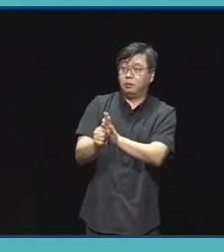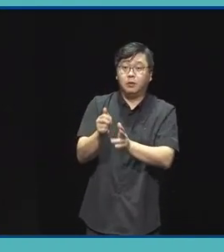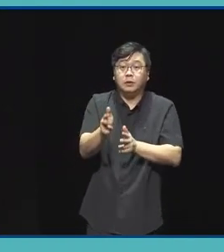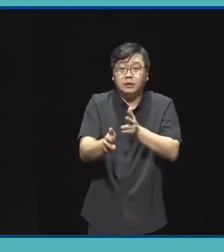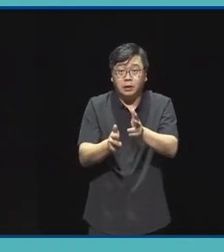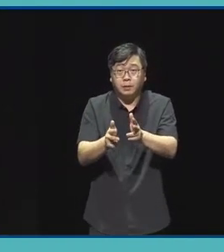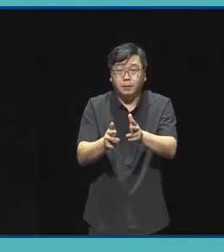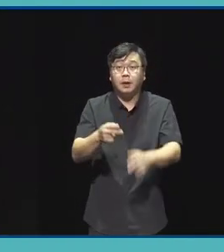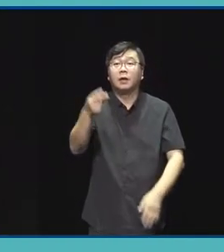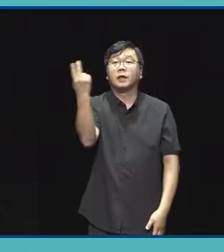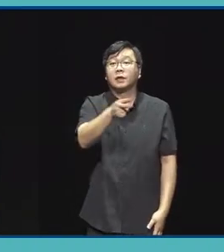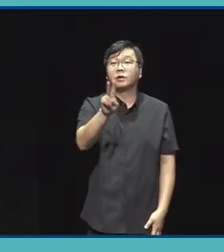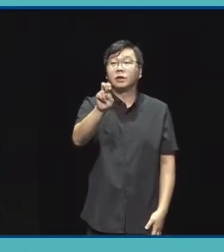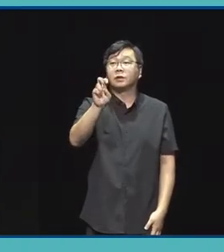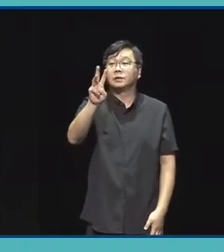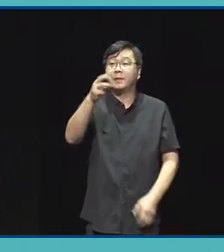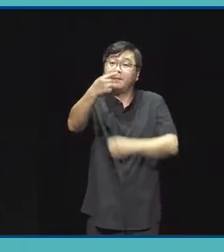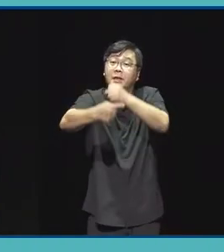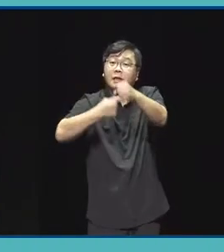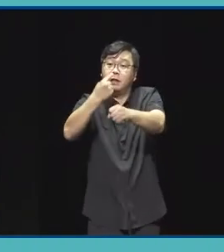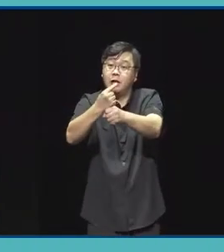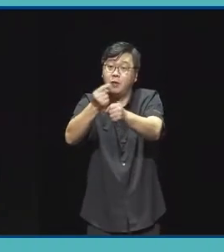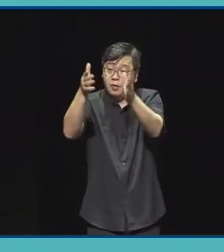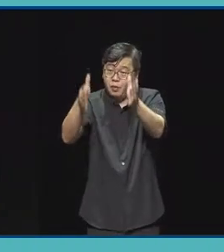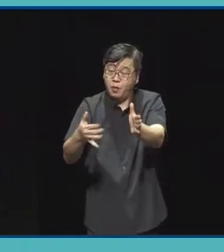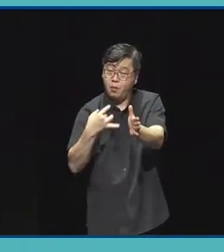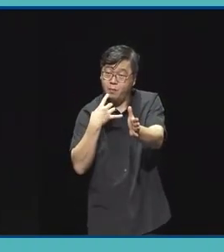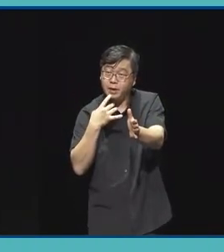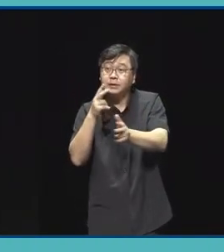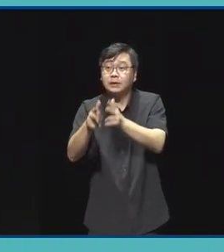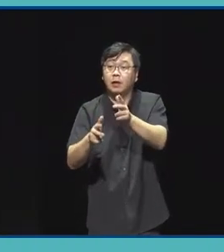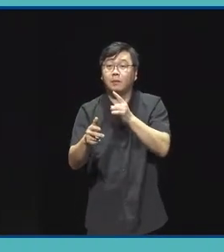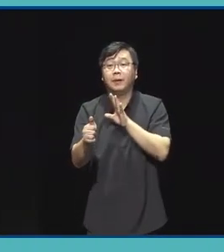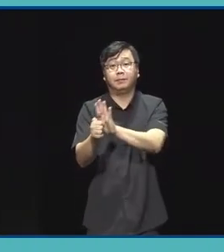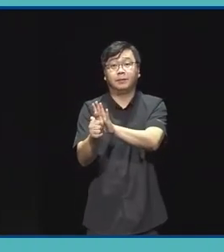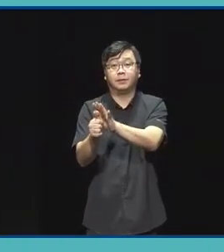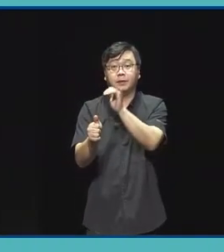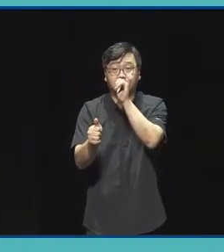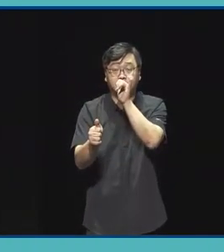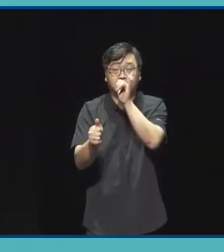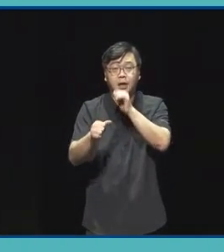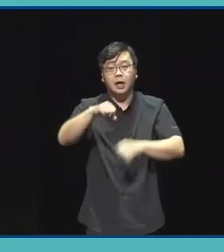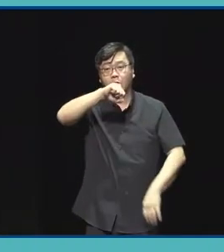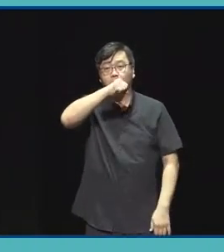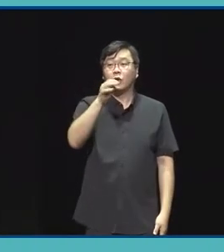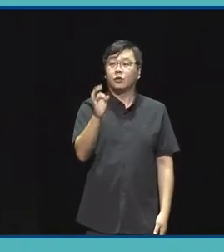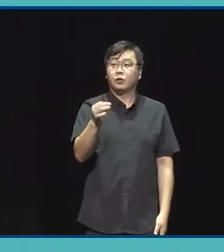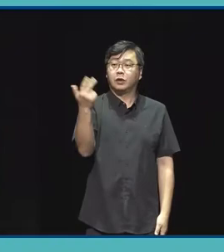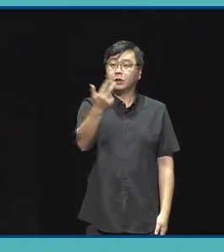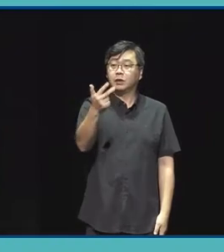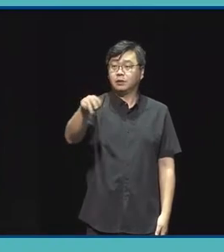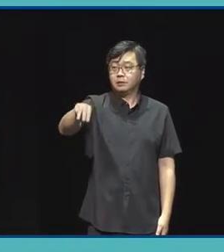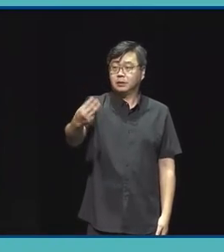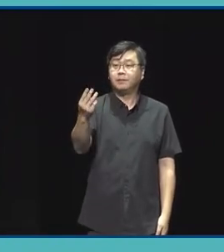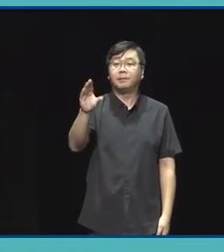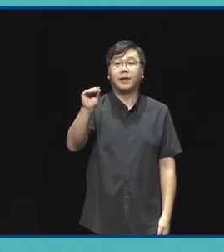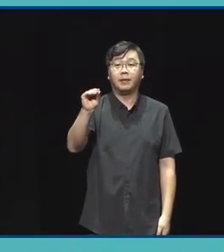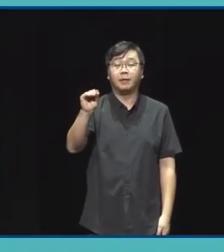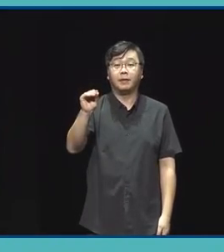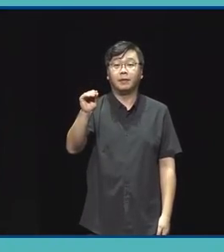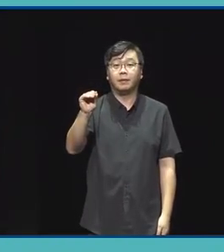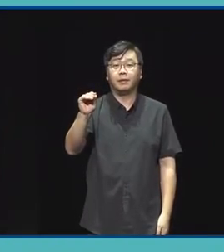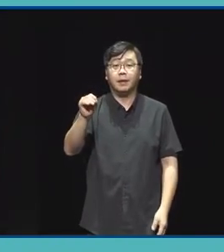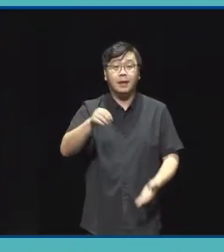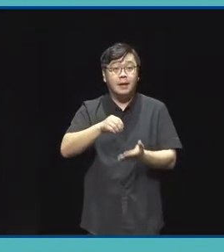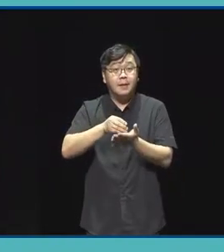내년에는 단연 유형의 공모만 진행이 됩니다. 예산은 7,300만 원이고요. 신청해